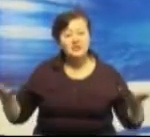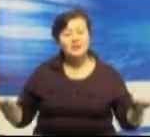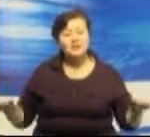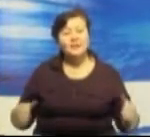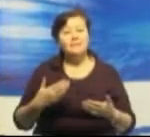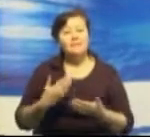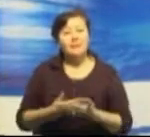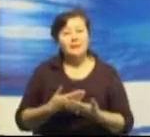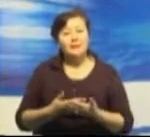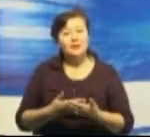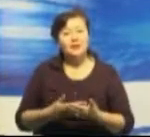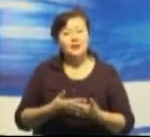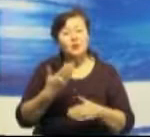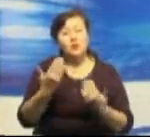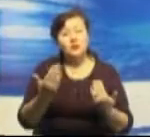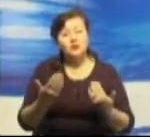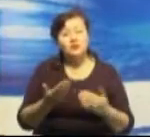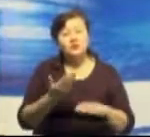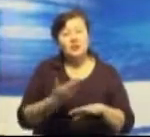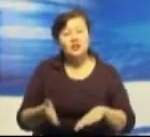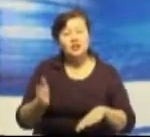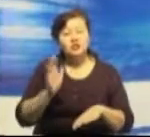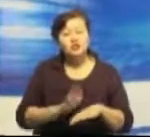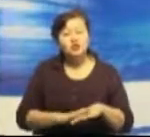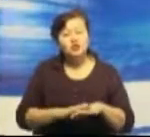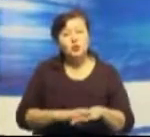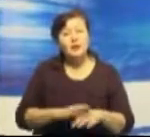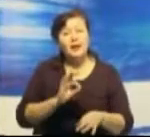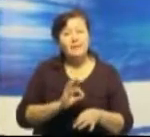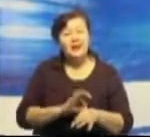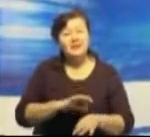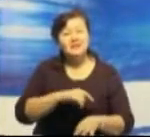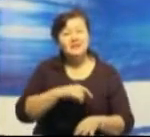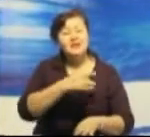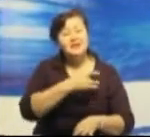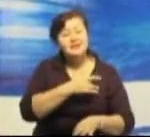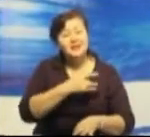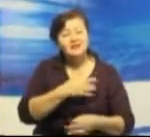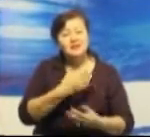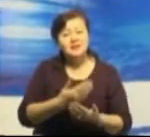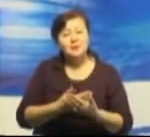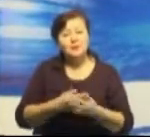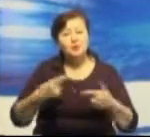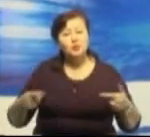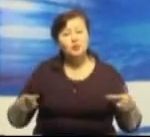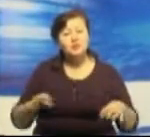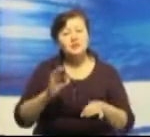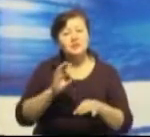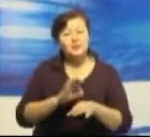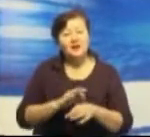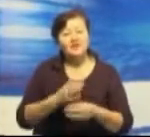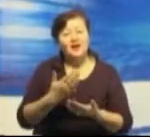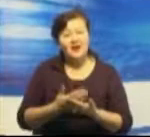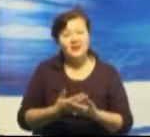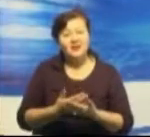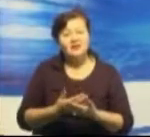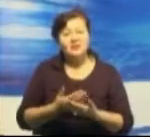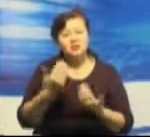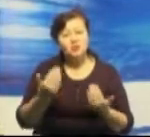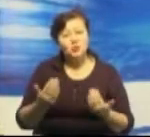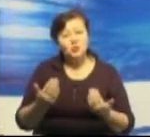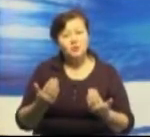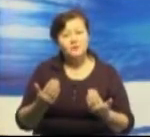него тяжелый порог сердца, еще какие-то заболевания другие, соматические. И тот